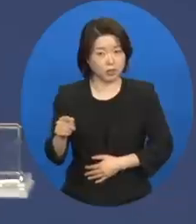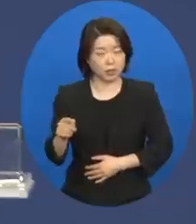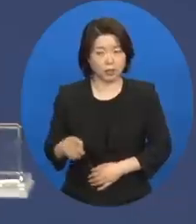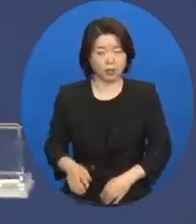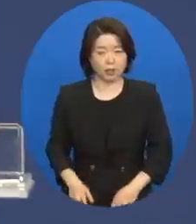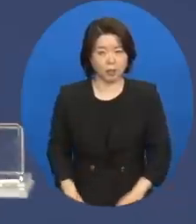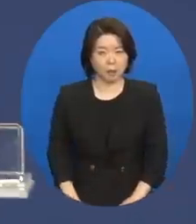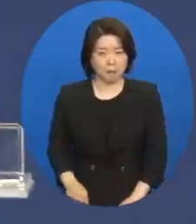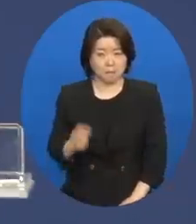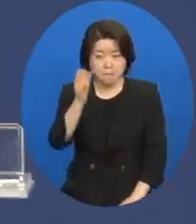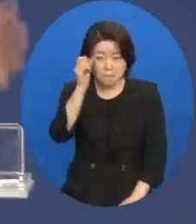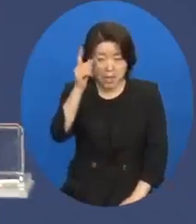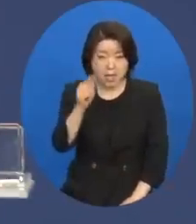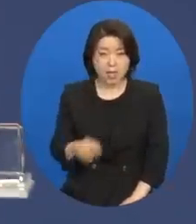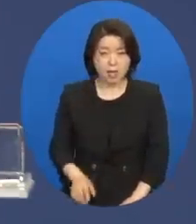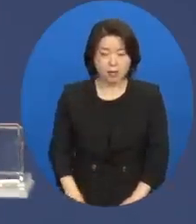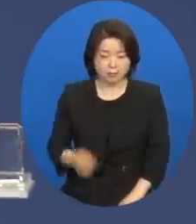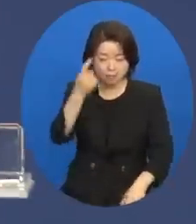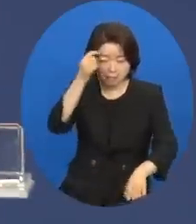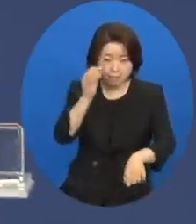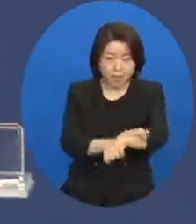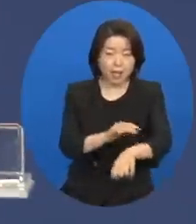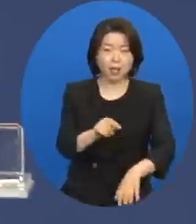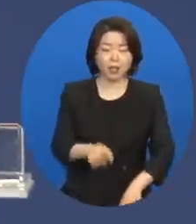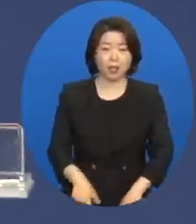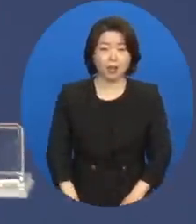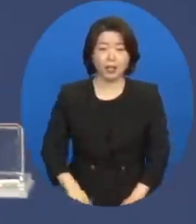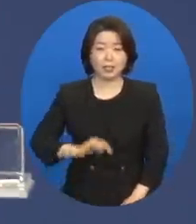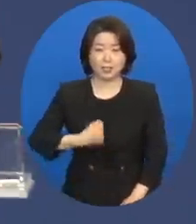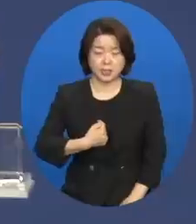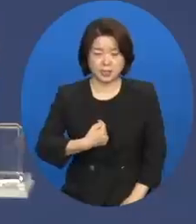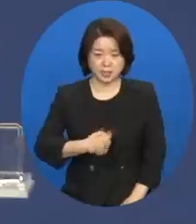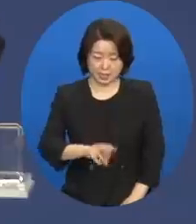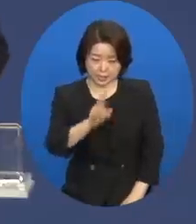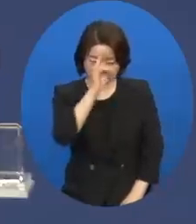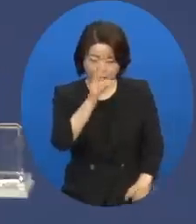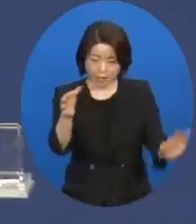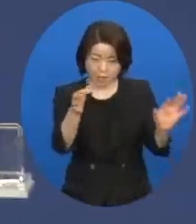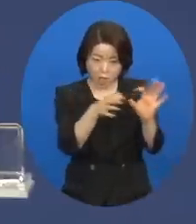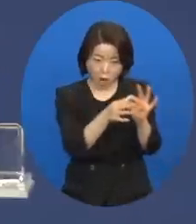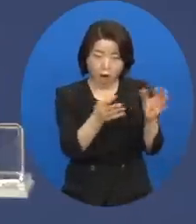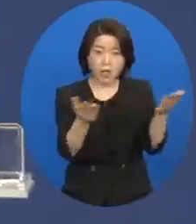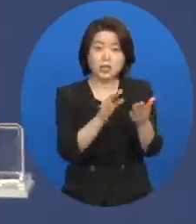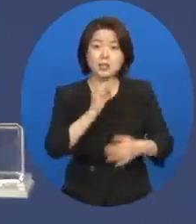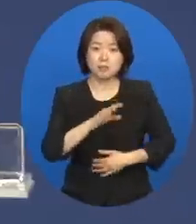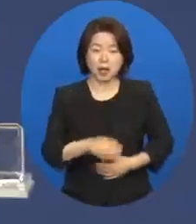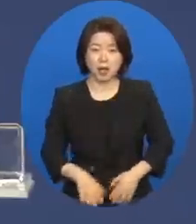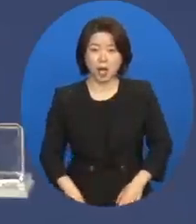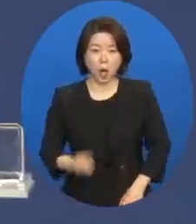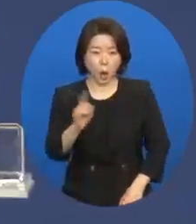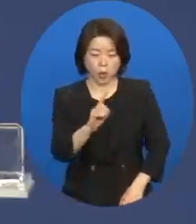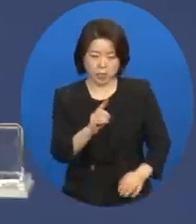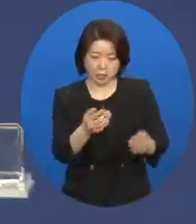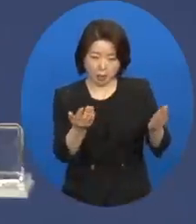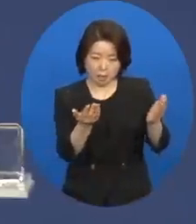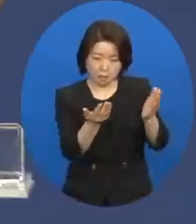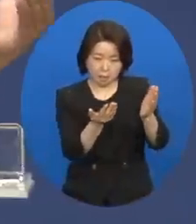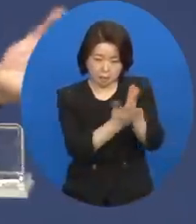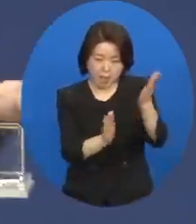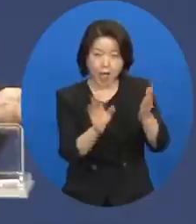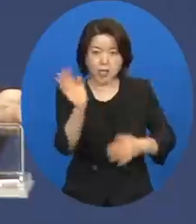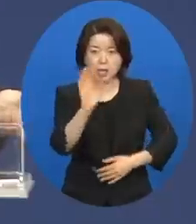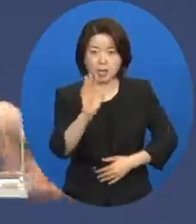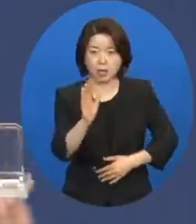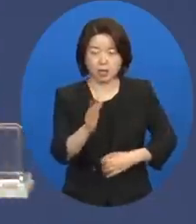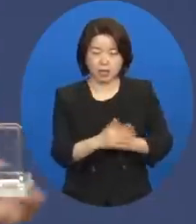영악하게 진짜 지혜롭게 자신에게 딱 연관된 일이면 어떤 것 하나도 비켜가는 일이 없이